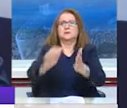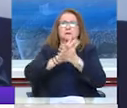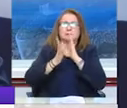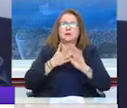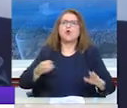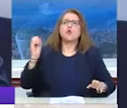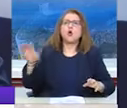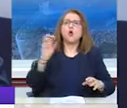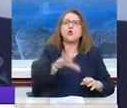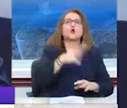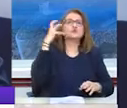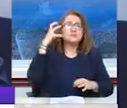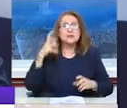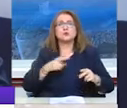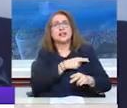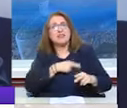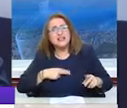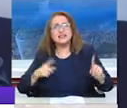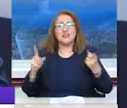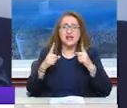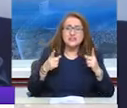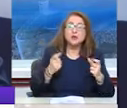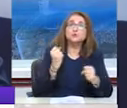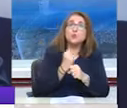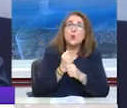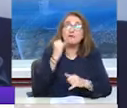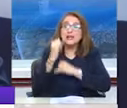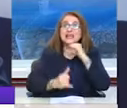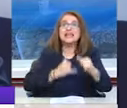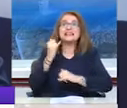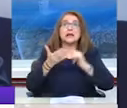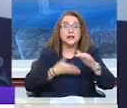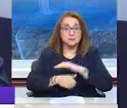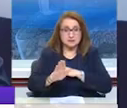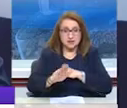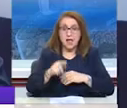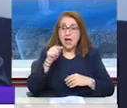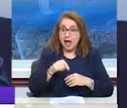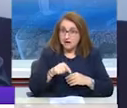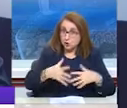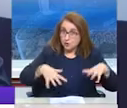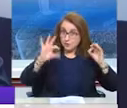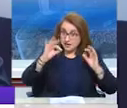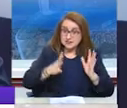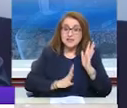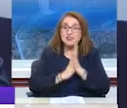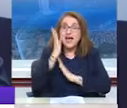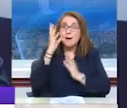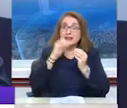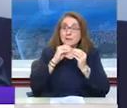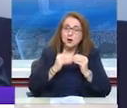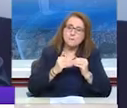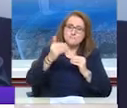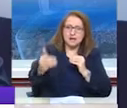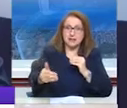δόση των 400 ευρώ θα ξεκινήσει να καταβάλλεται εντός Απριλίου και μετά τις 15 Απριλίου, ενώ